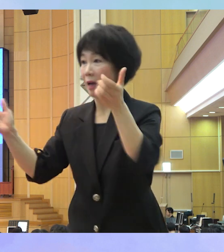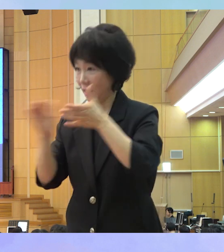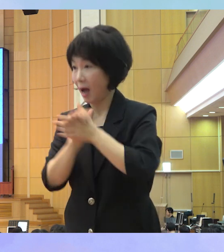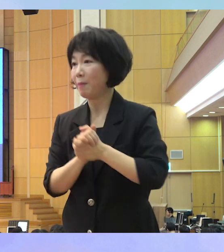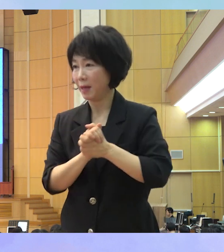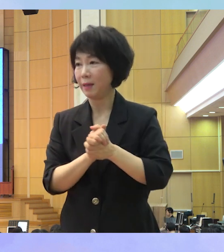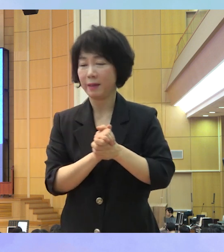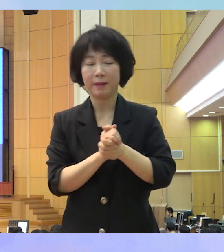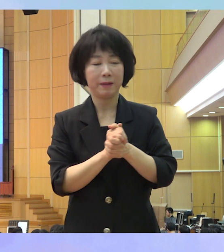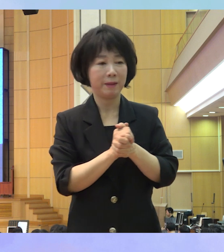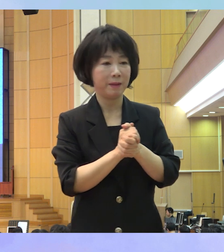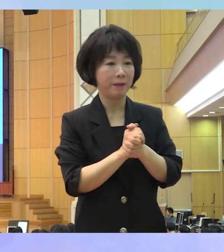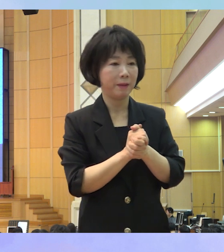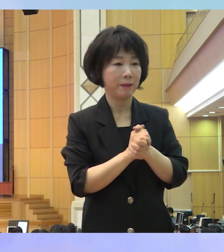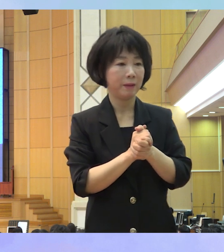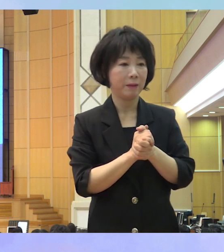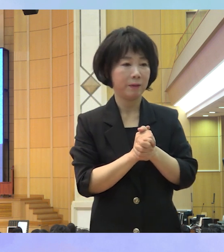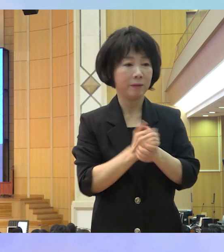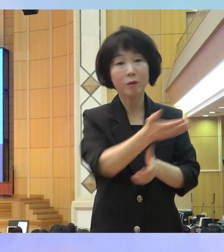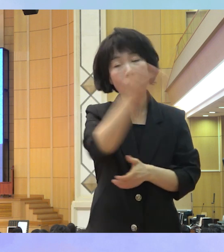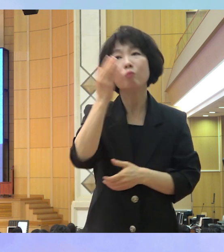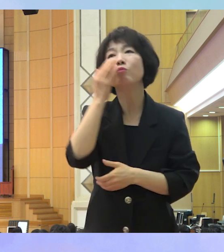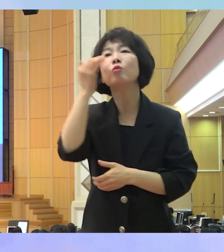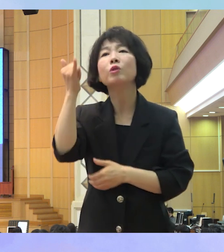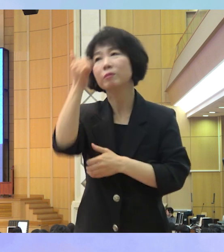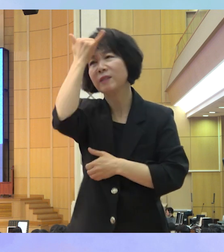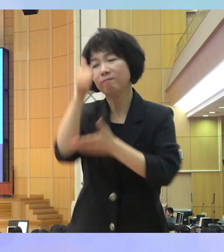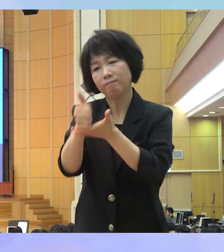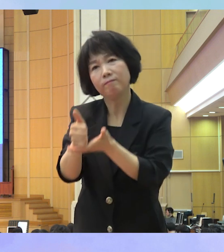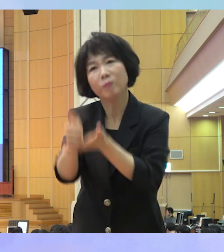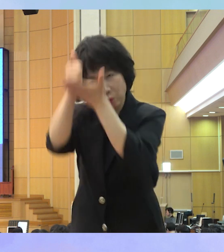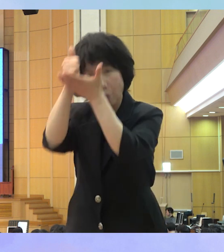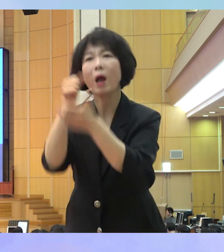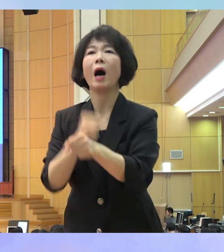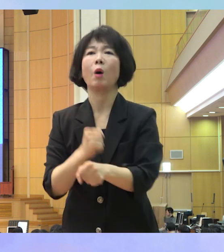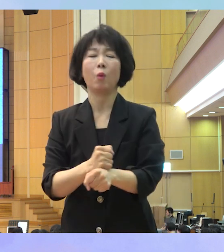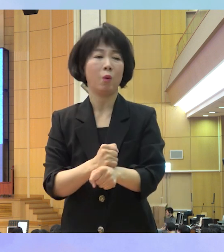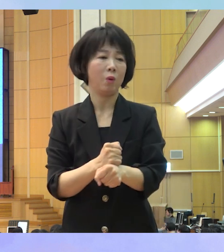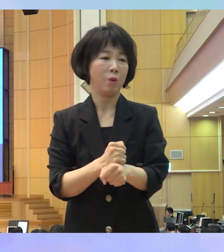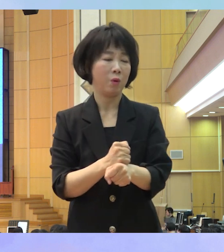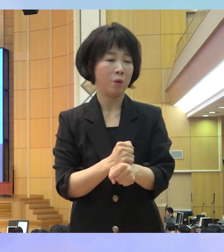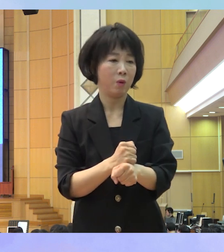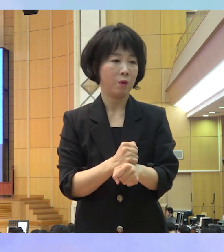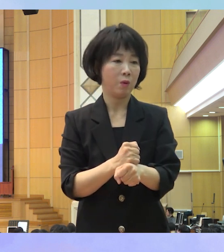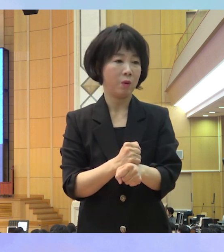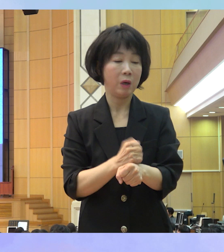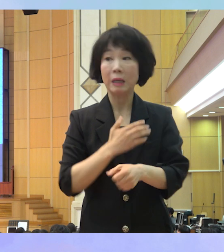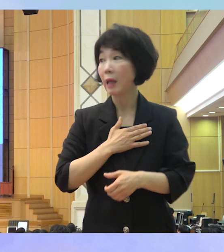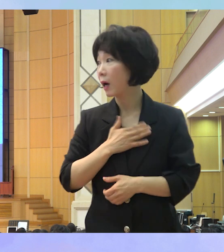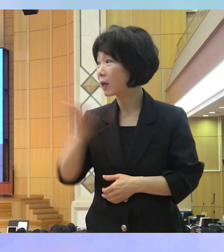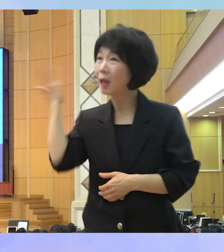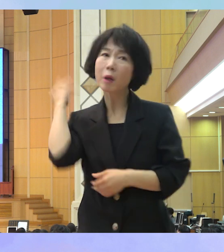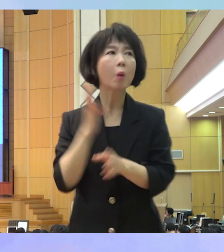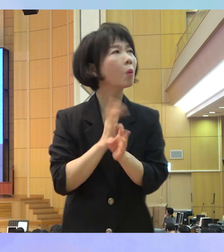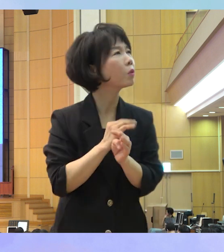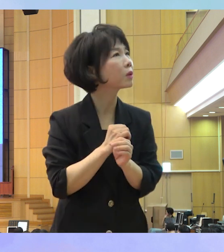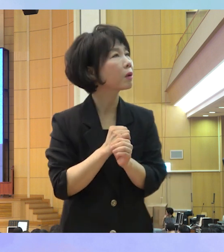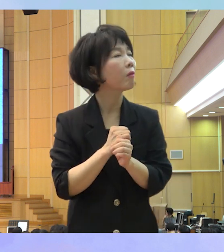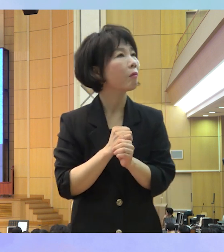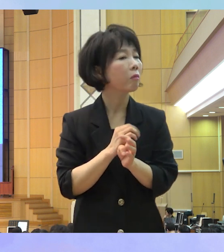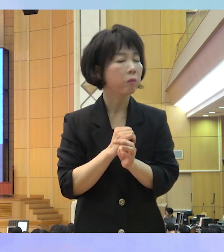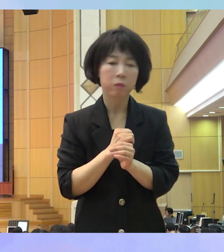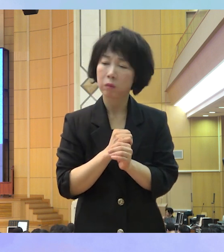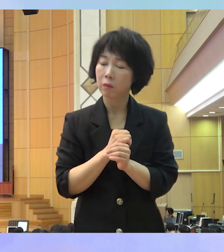다한다라는 거예요. 부모님께. 그래서 여러분, 제가 예전에 어떤